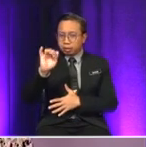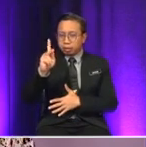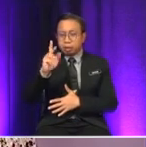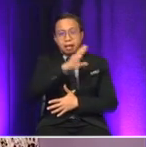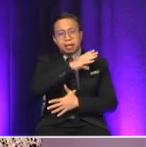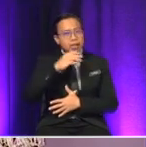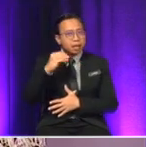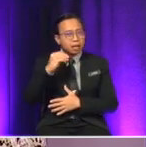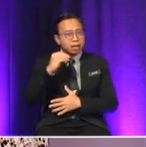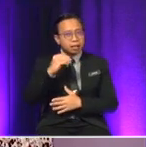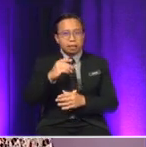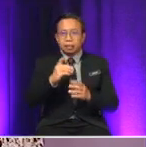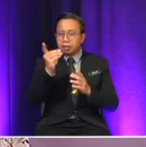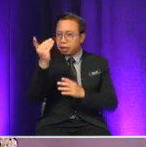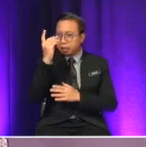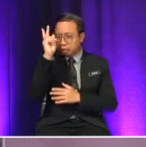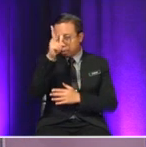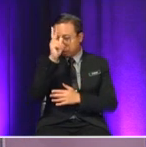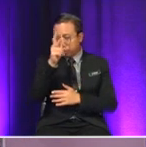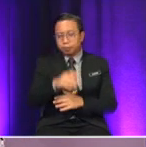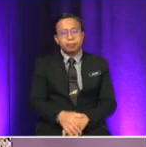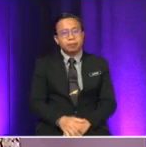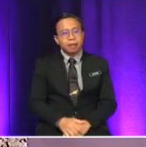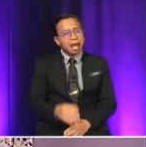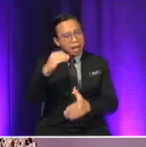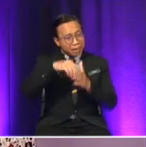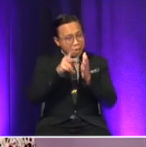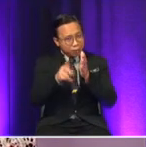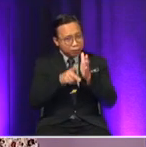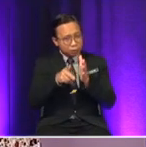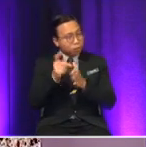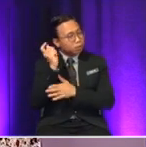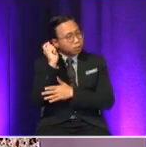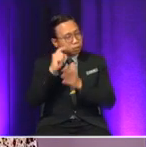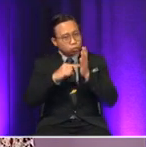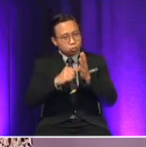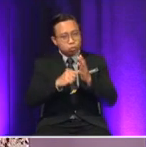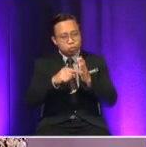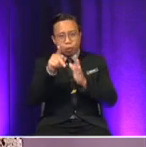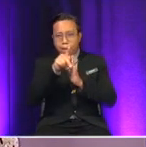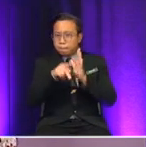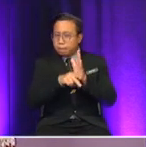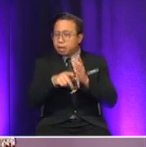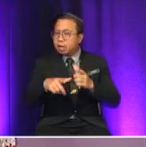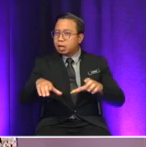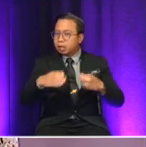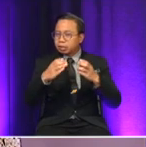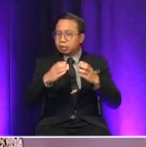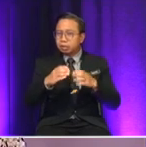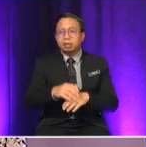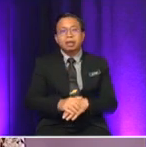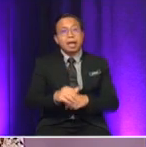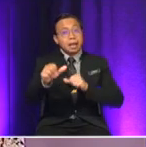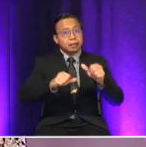kanak-kanak. Dan sebenarnya dalam video itu tadi menunjukkan bahawa pelaksanaan aktiviti